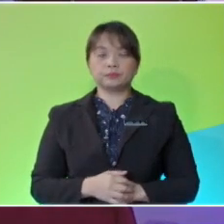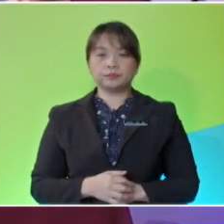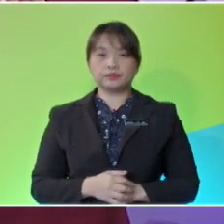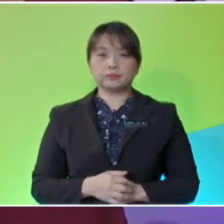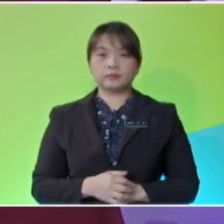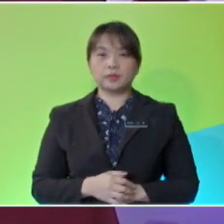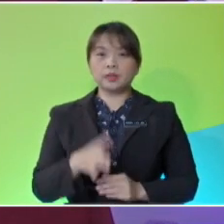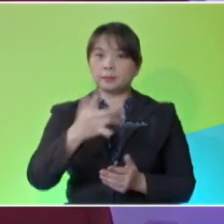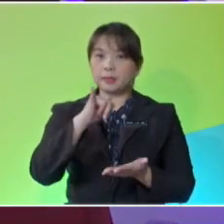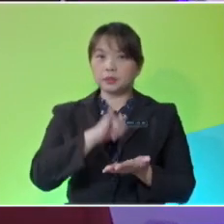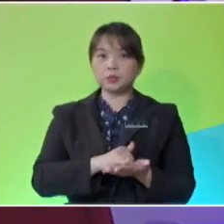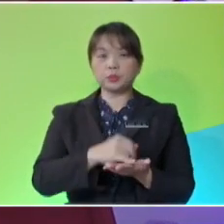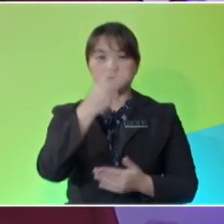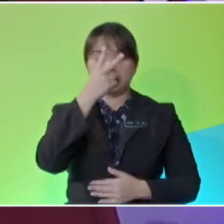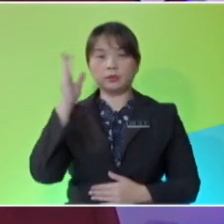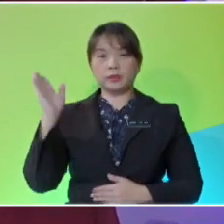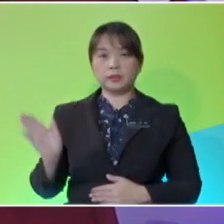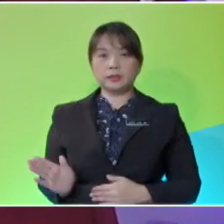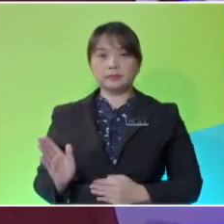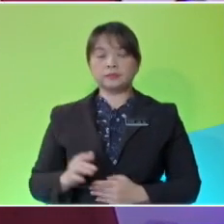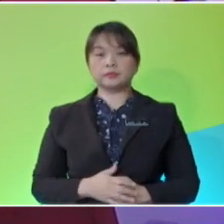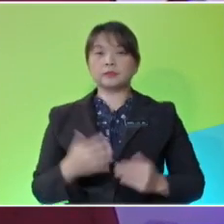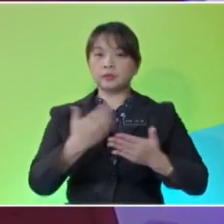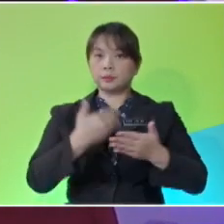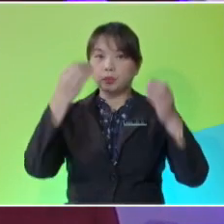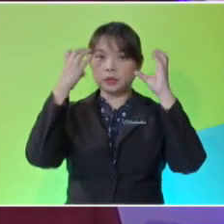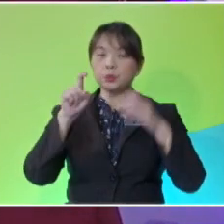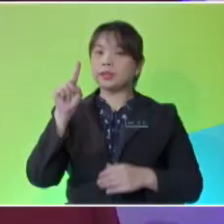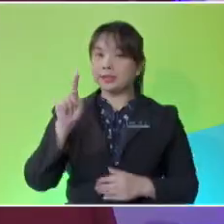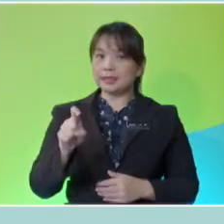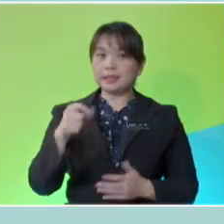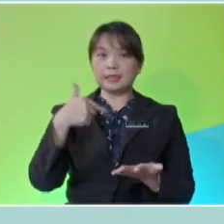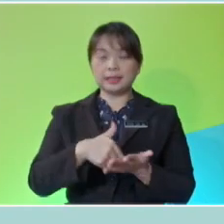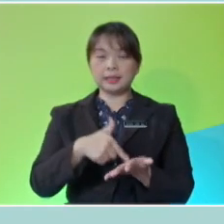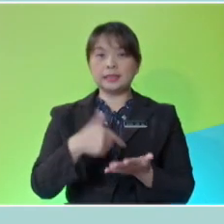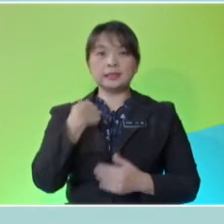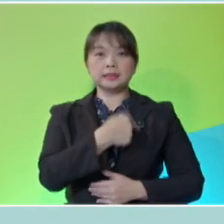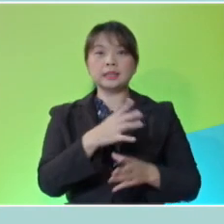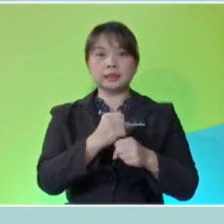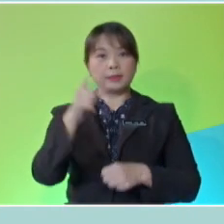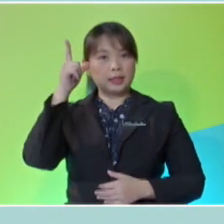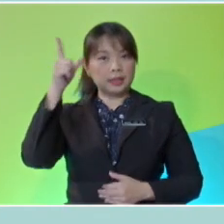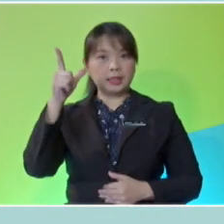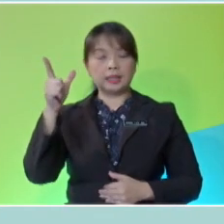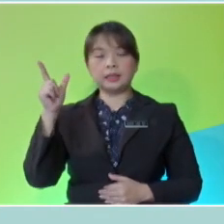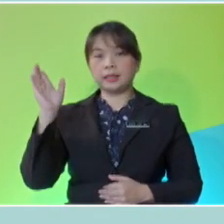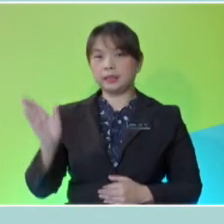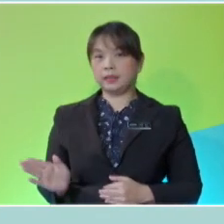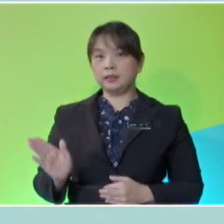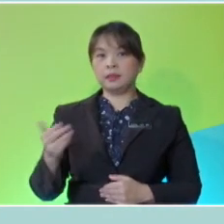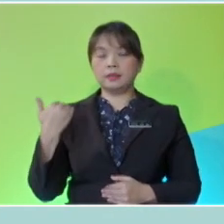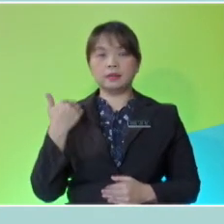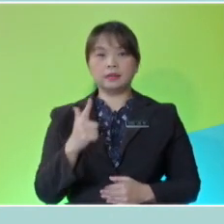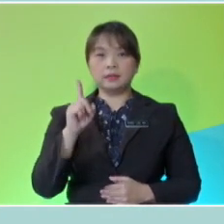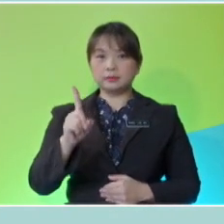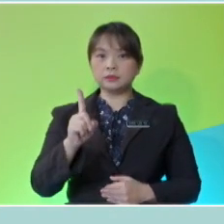peta Oke sebelum cek ee klik yang seterusnya kita dapat lihat ya peta ini dengan jelas menunjukkan sebuah kawasan